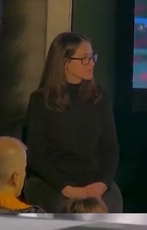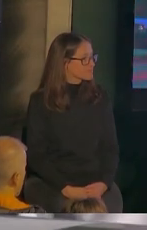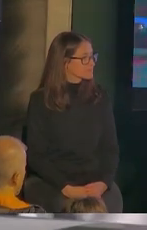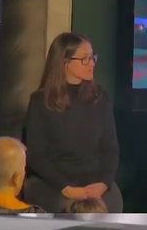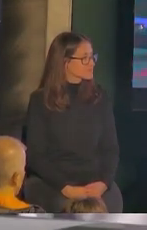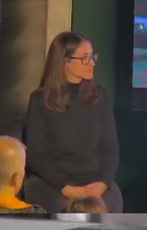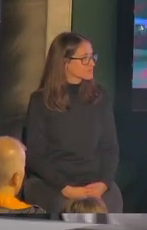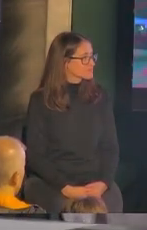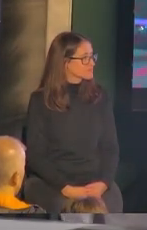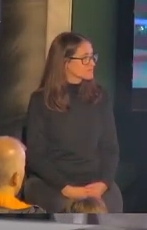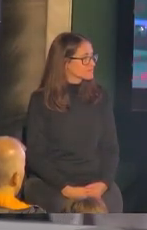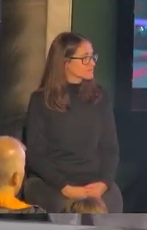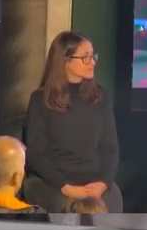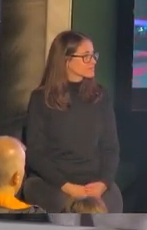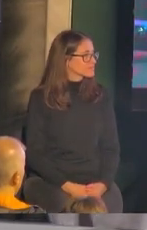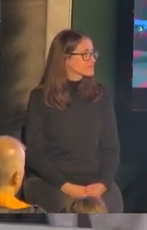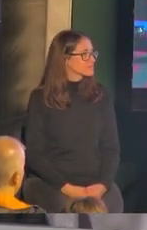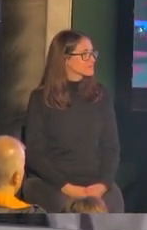Anar ràpid.